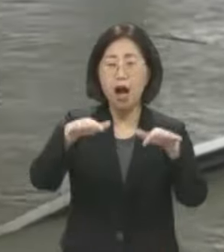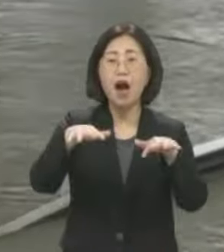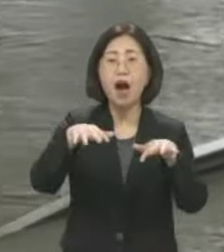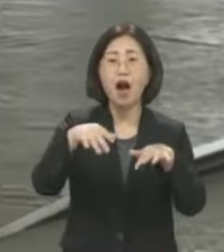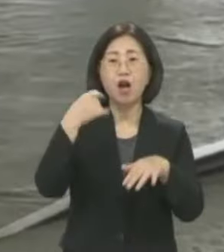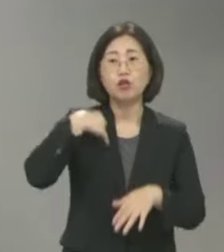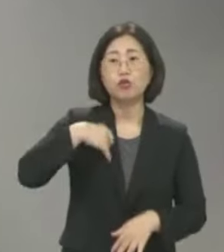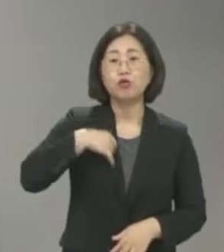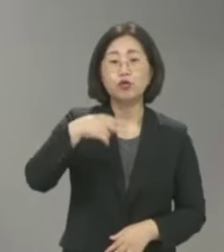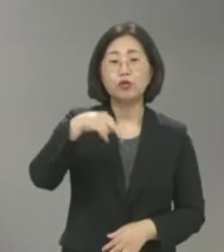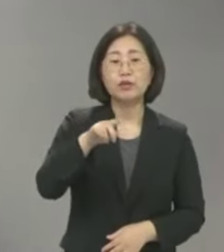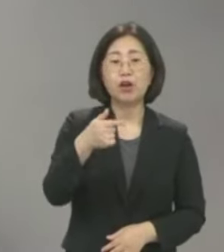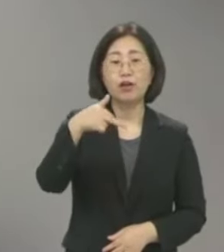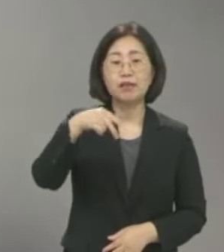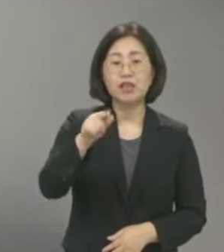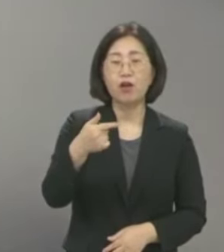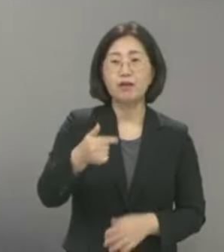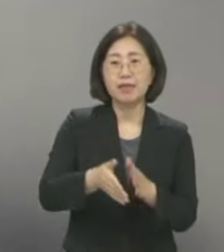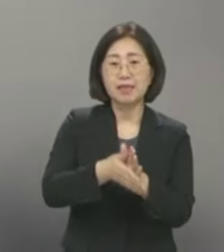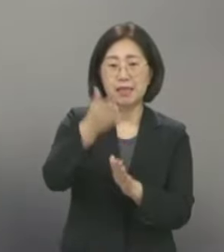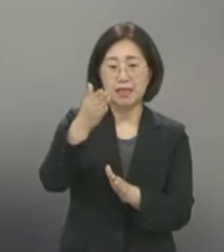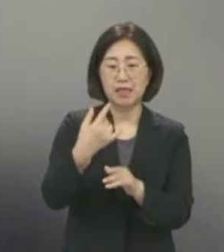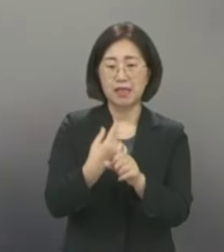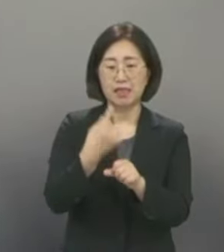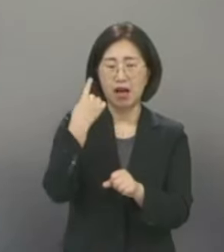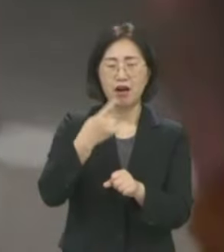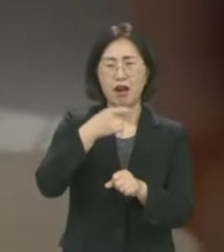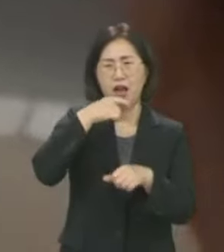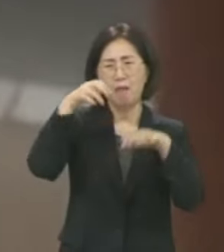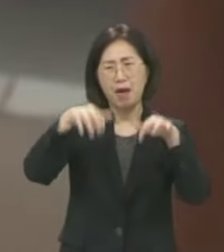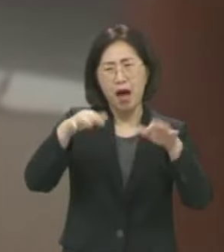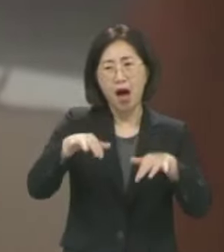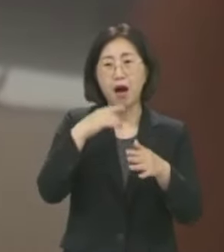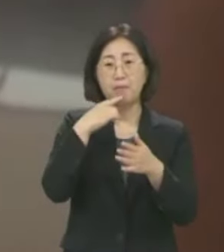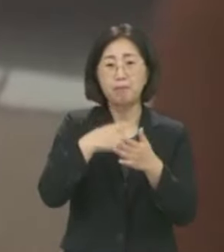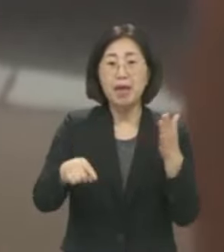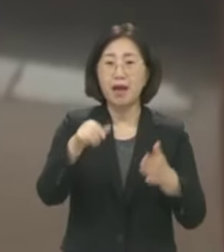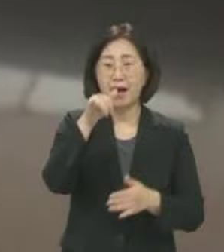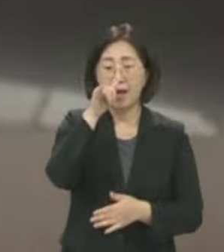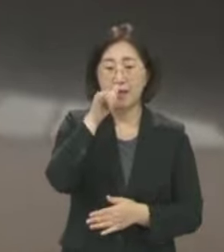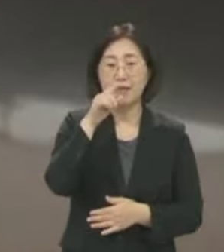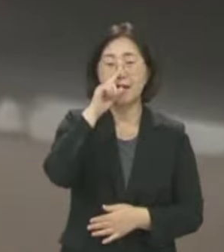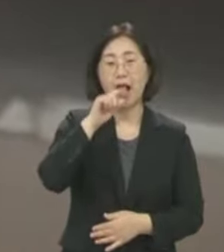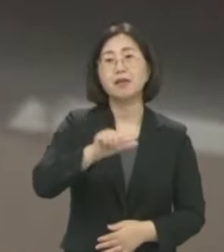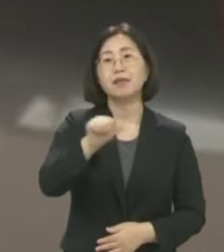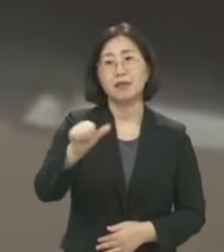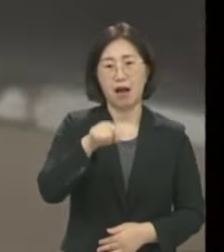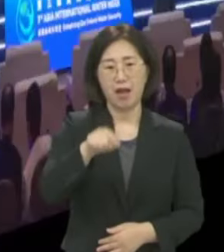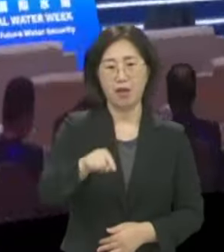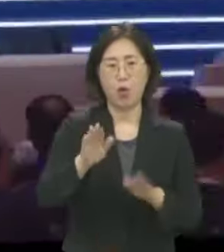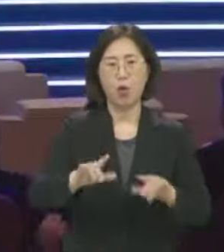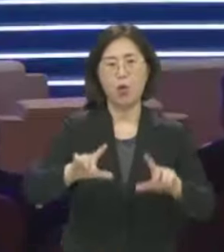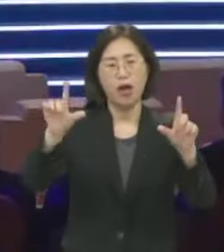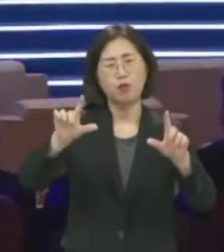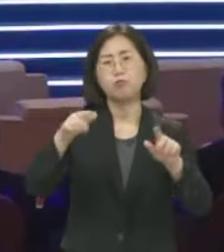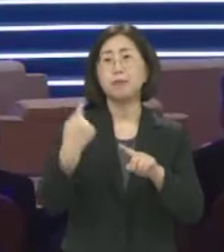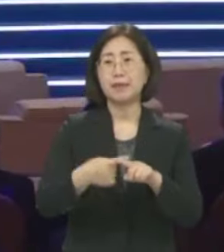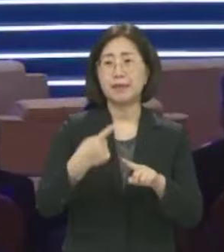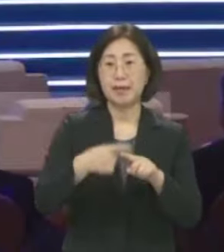실리콘밸리 선전시까지. 지난해 기후재난으로 가장 큰 피해를 입은 아시아에선 올해도 수해 피해가